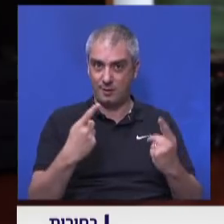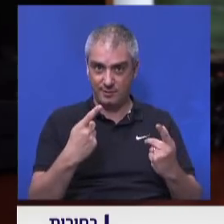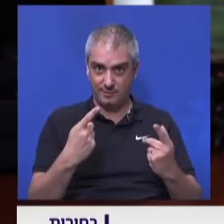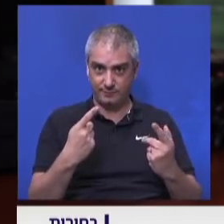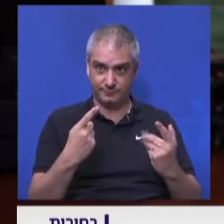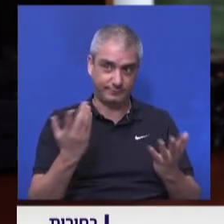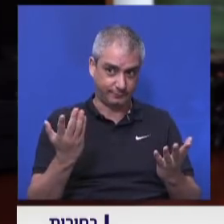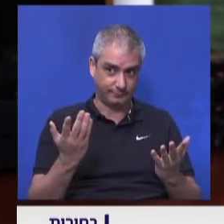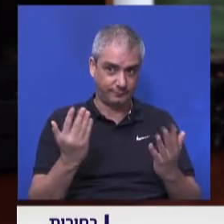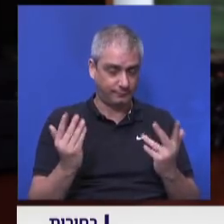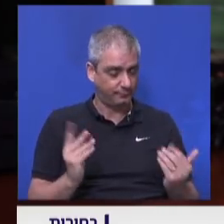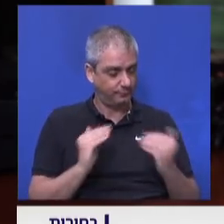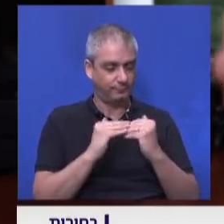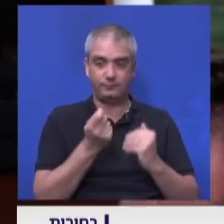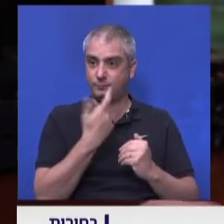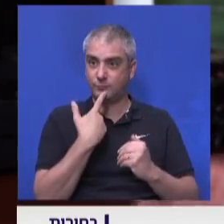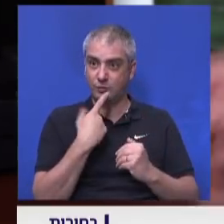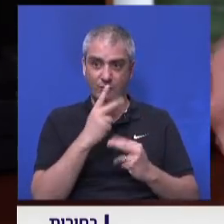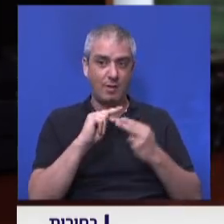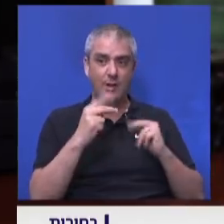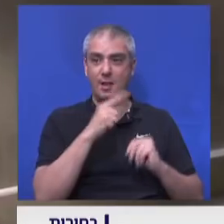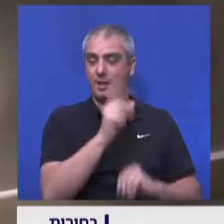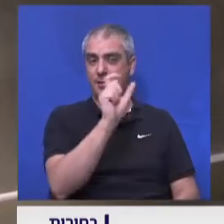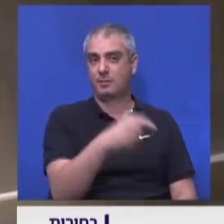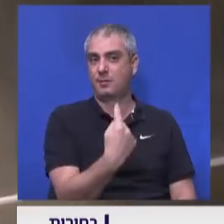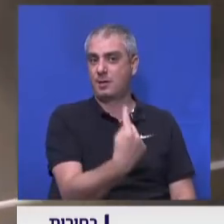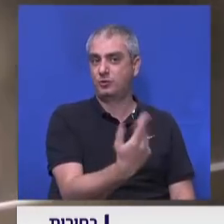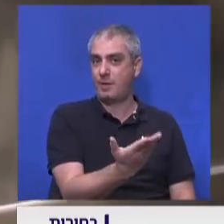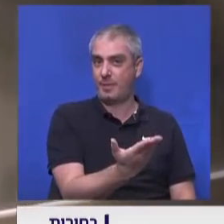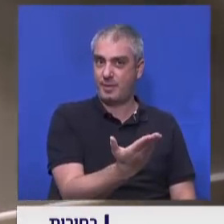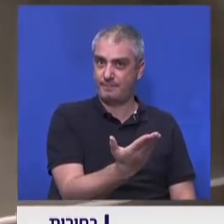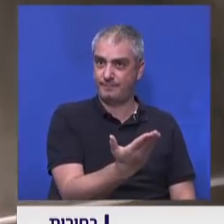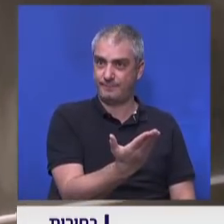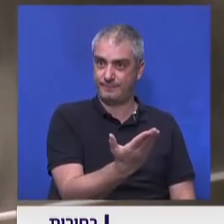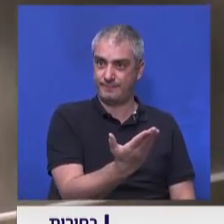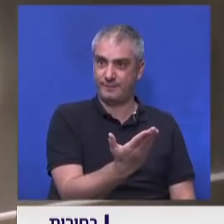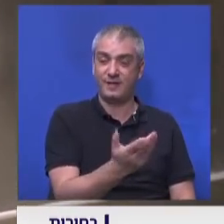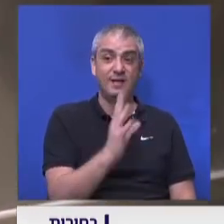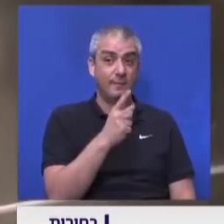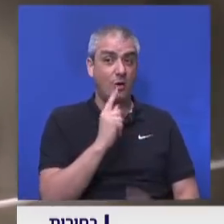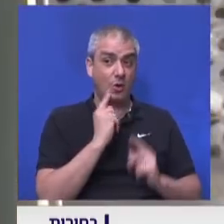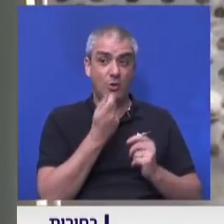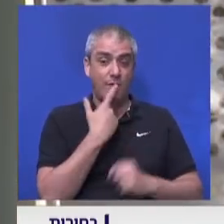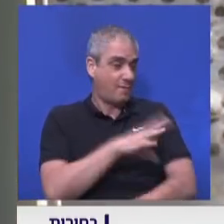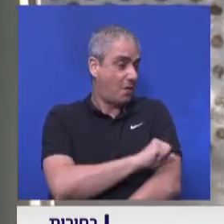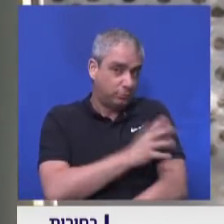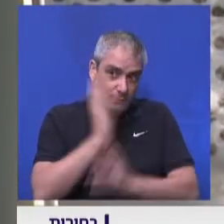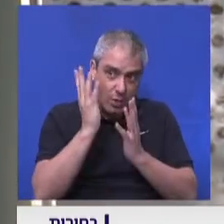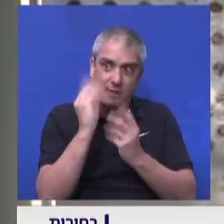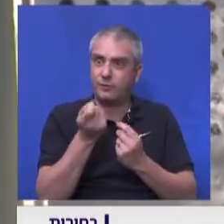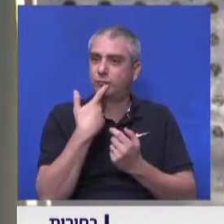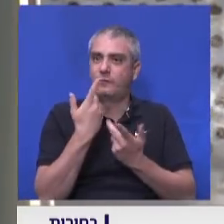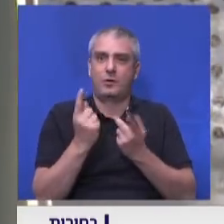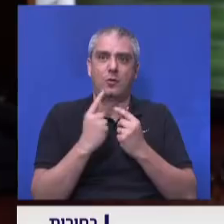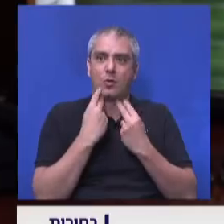להתאים את התרופה לדנ"א של הבן אדם. אם זו תרופה ללחץ דם, לא נורא, אבל יש תרופות, יש להן תופעות לוואי מאוד מאוד קשות,